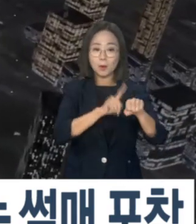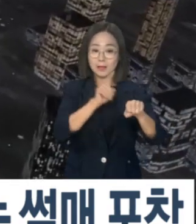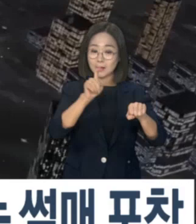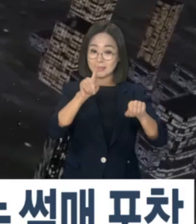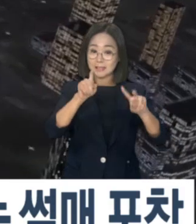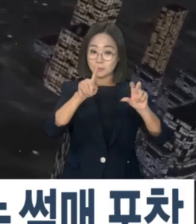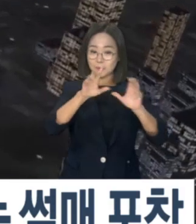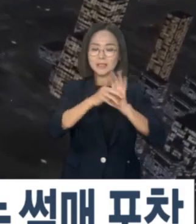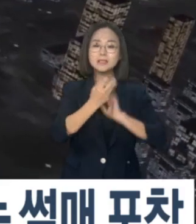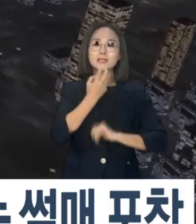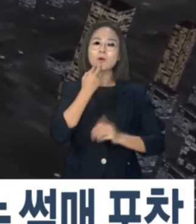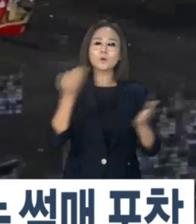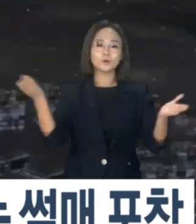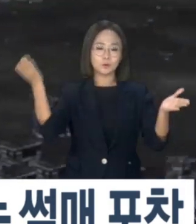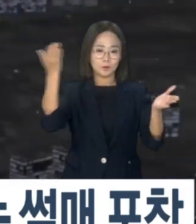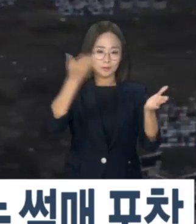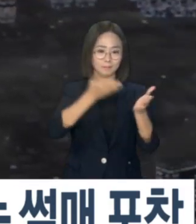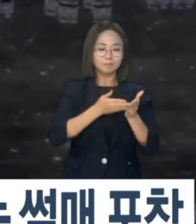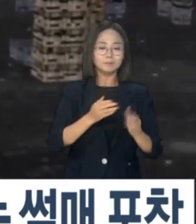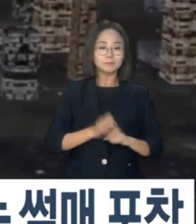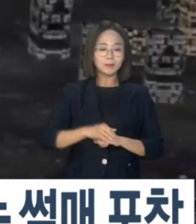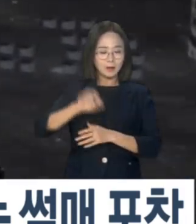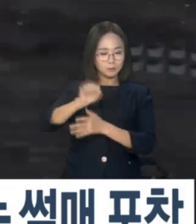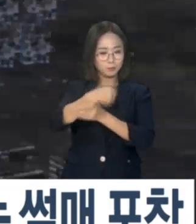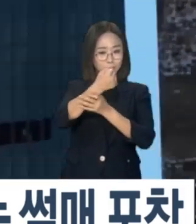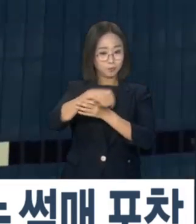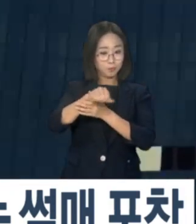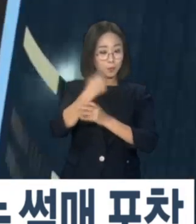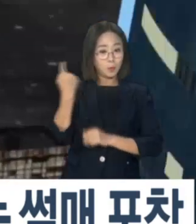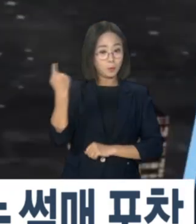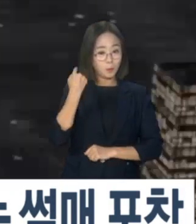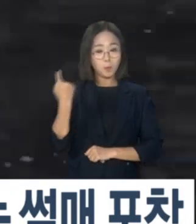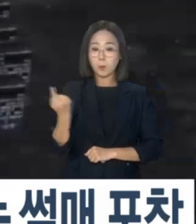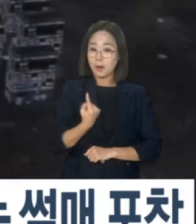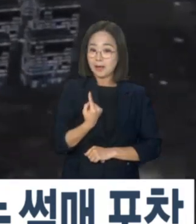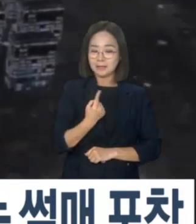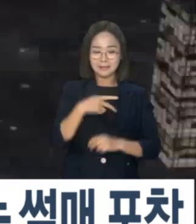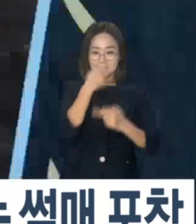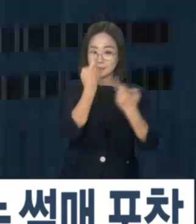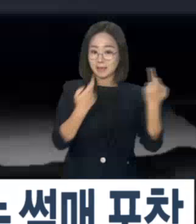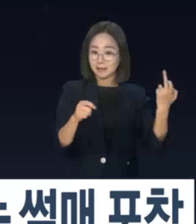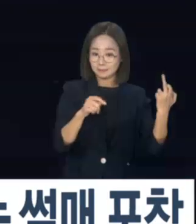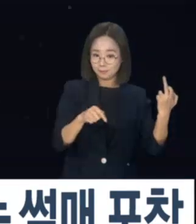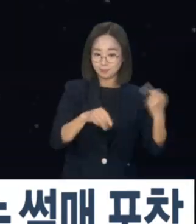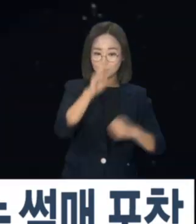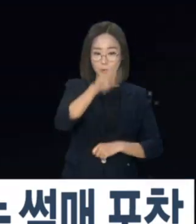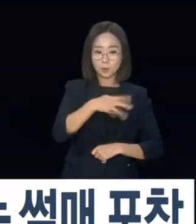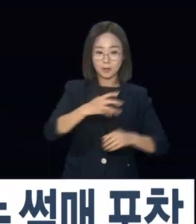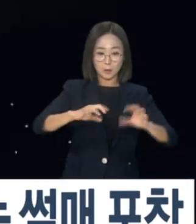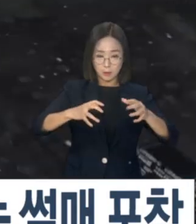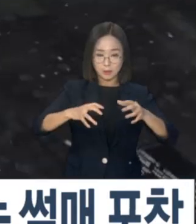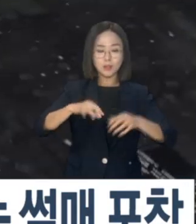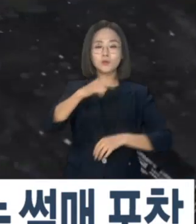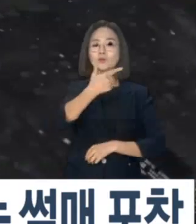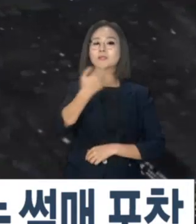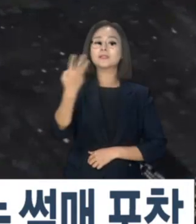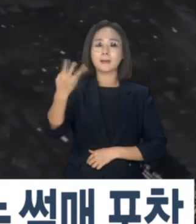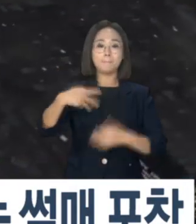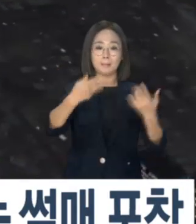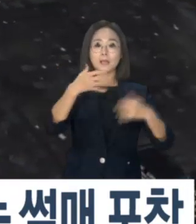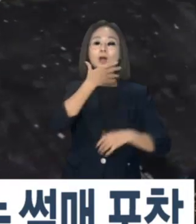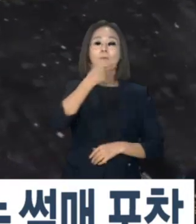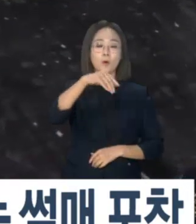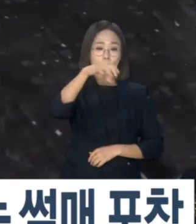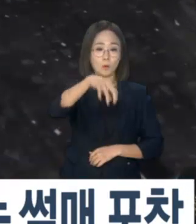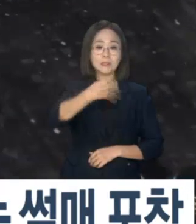쯤 서울 하늘에 도착했습니다 징글벨을 울리며 온 산타는 남산 타워와 롯데월드 타워 육산빌딩 경복궁